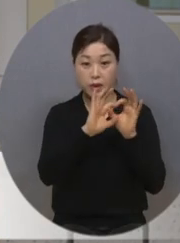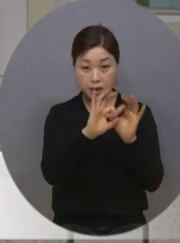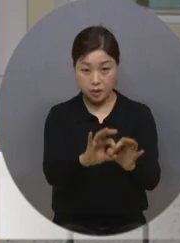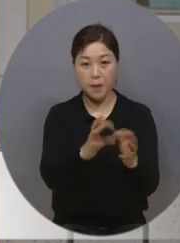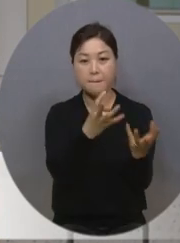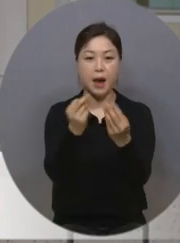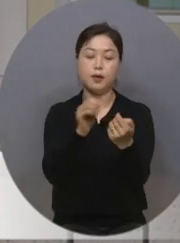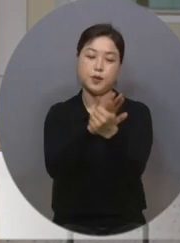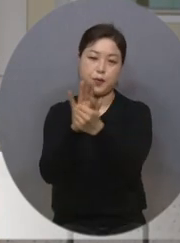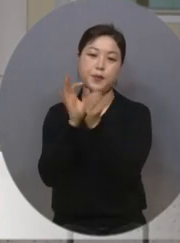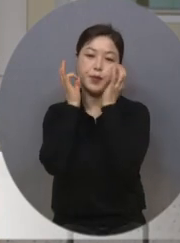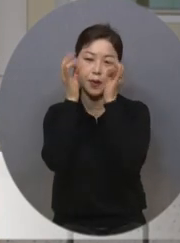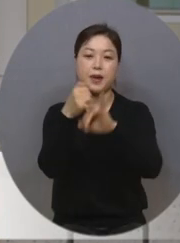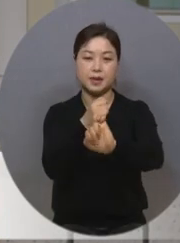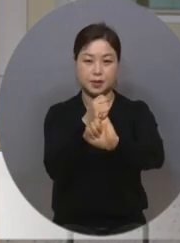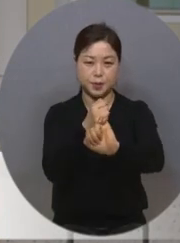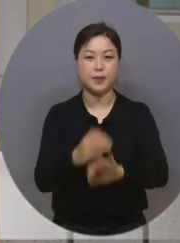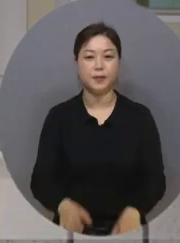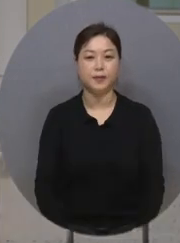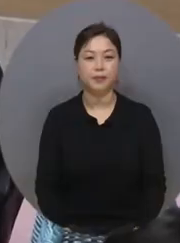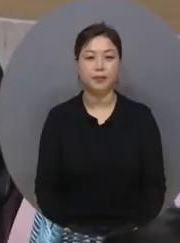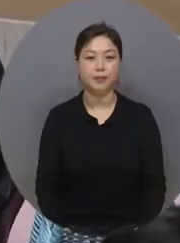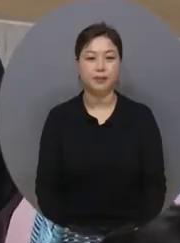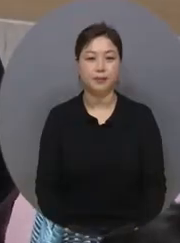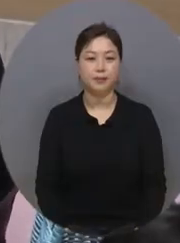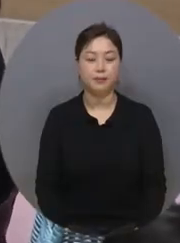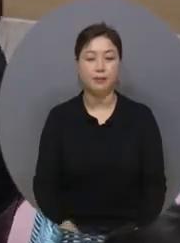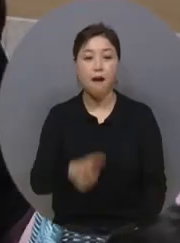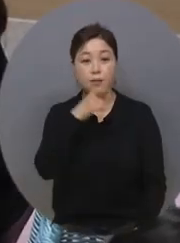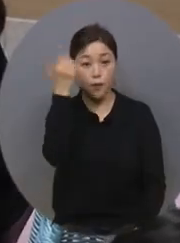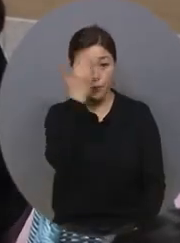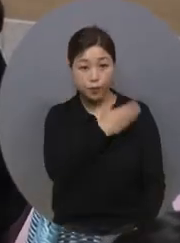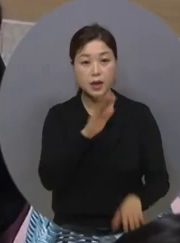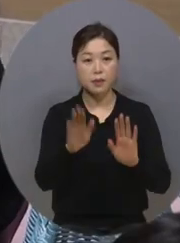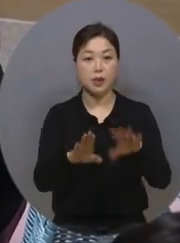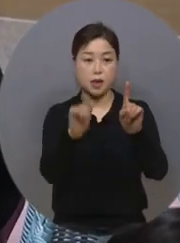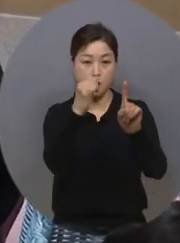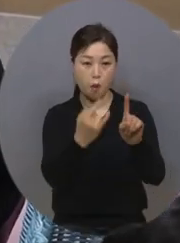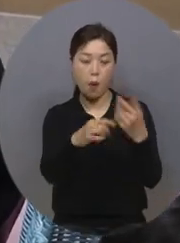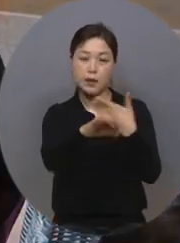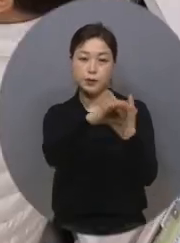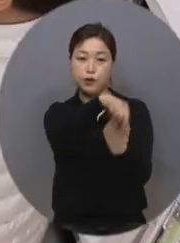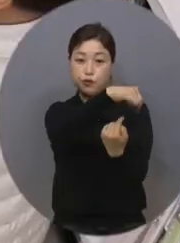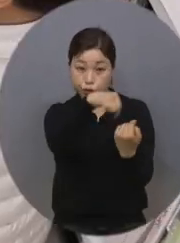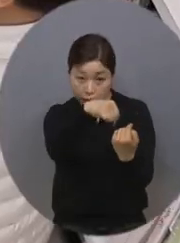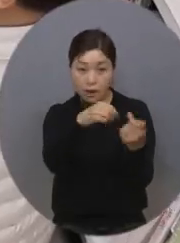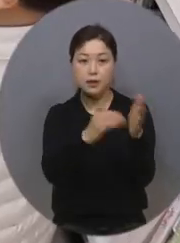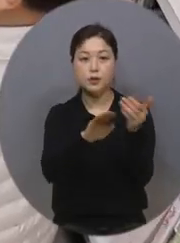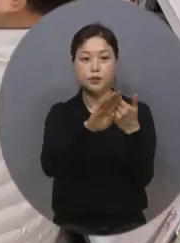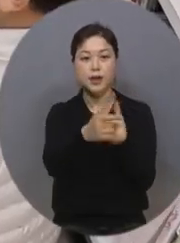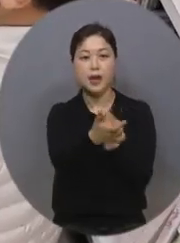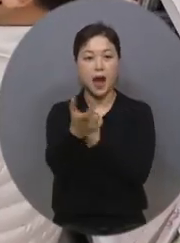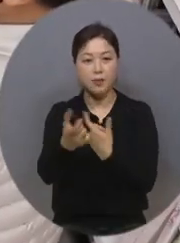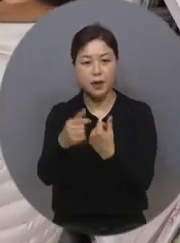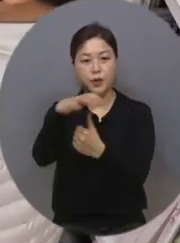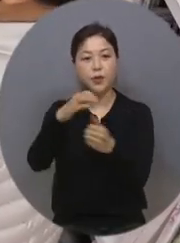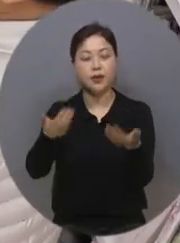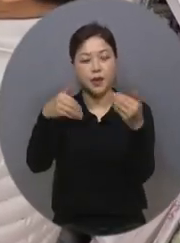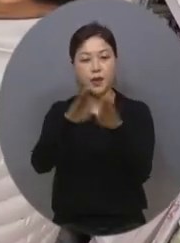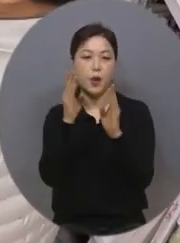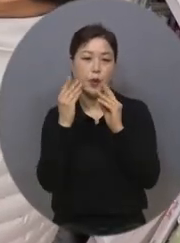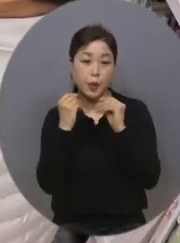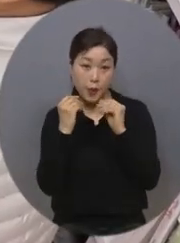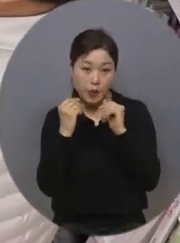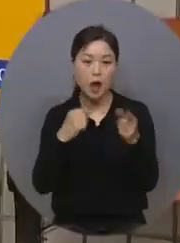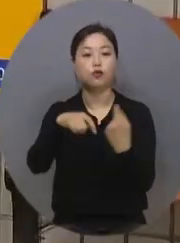하면서 많은 도움이 될 수 있도록 노력하겠습니다. 여수시는 이번 1호점의 시범 운영을 거쳐 다함께 돌봄센터 주말 운영을